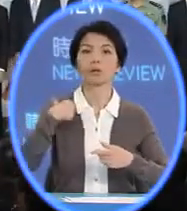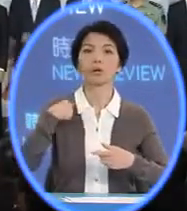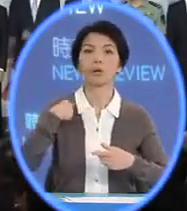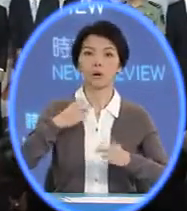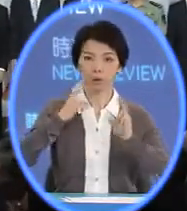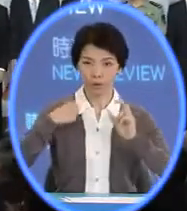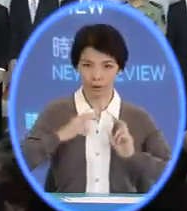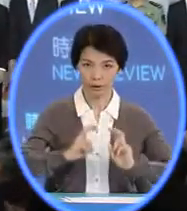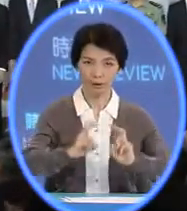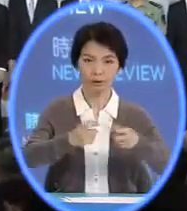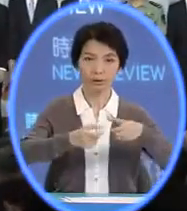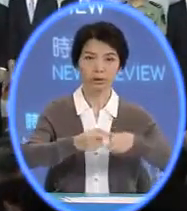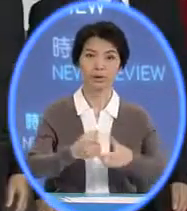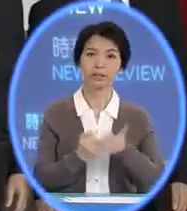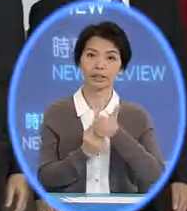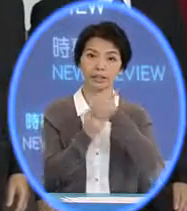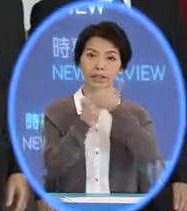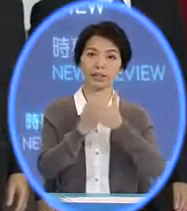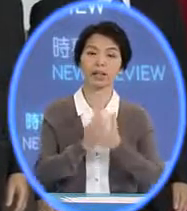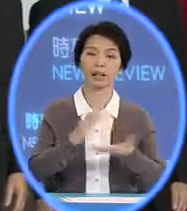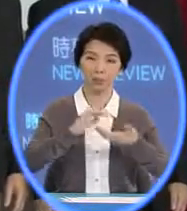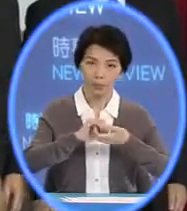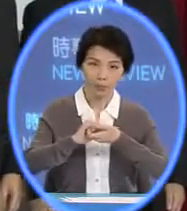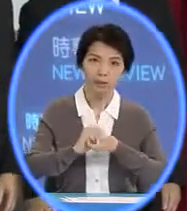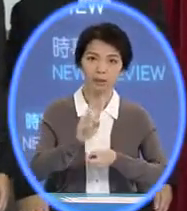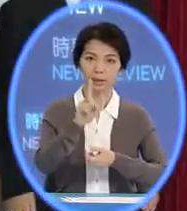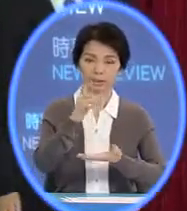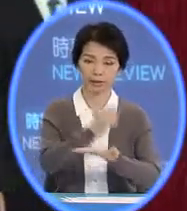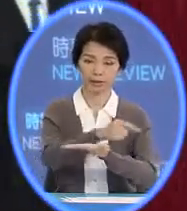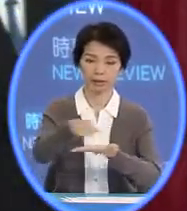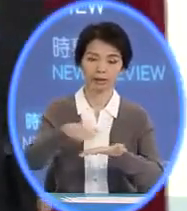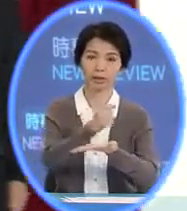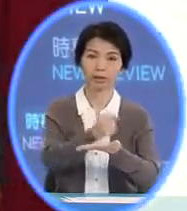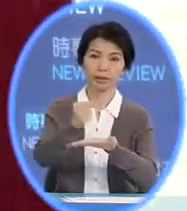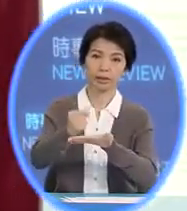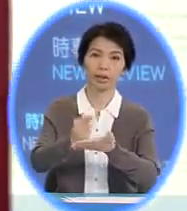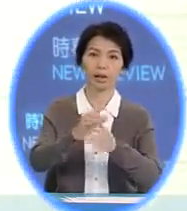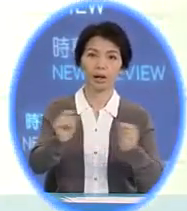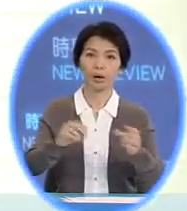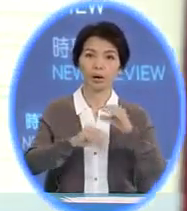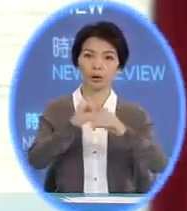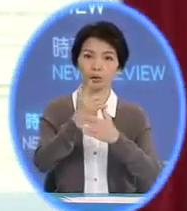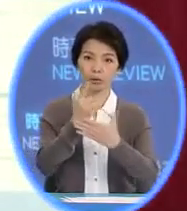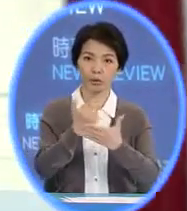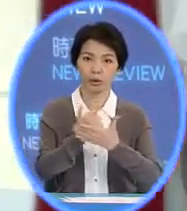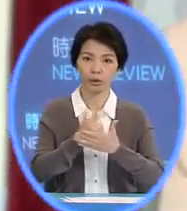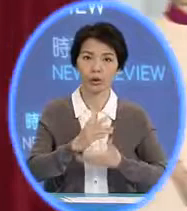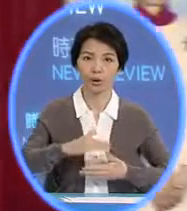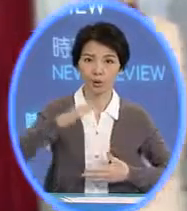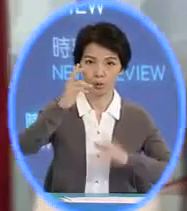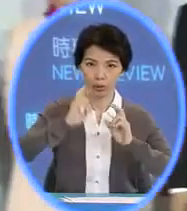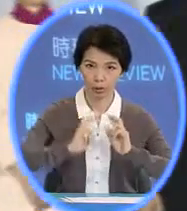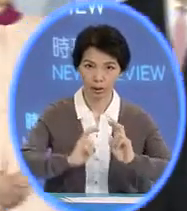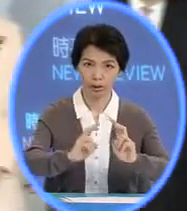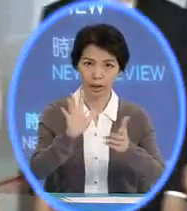路总公司的大力支持配合，并强调一地两检对高铁开通的重要性。 高铁香港段经历